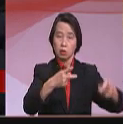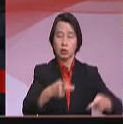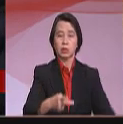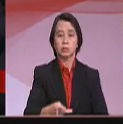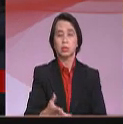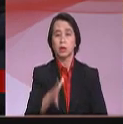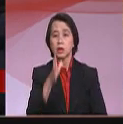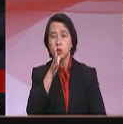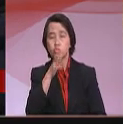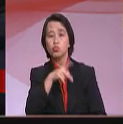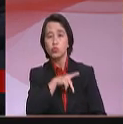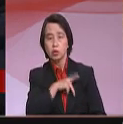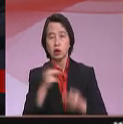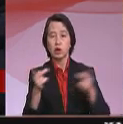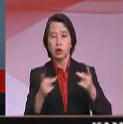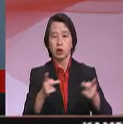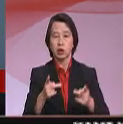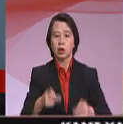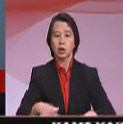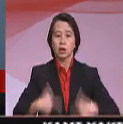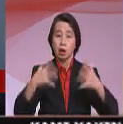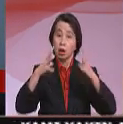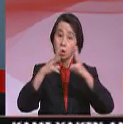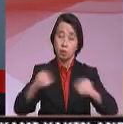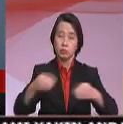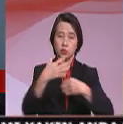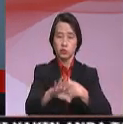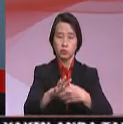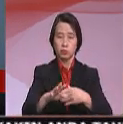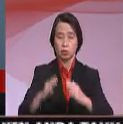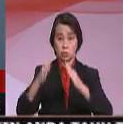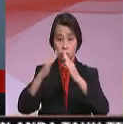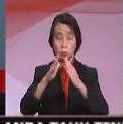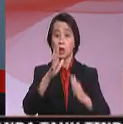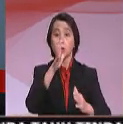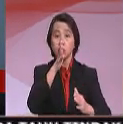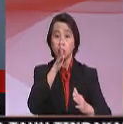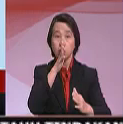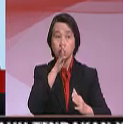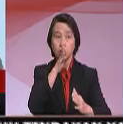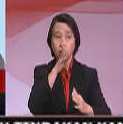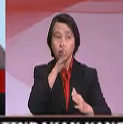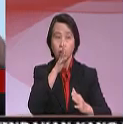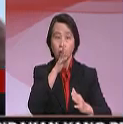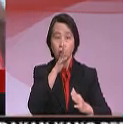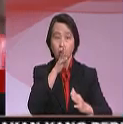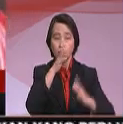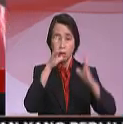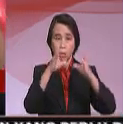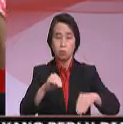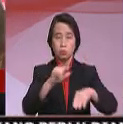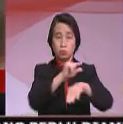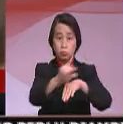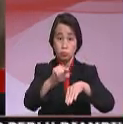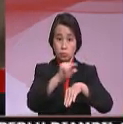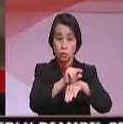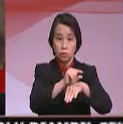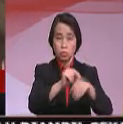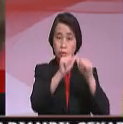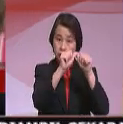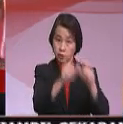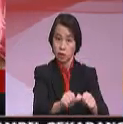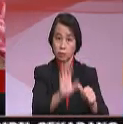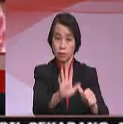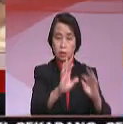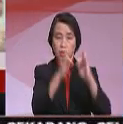Ganesh. Keselesaan hidup lenyap sekelip mata selepas rumah ibunya di Lebuh Carnarvon, Georgetown yang didiami